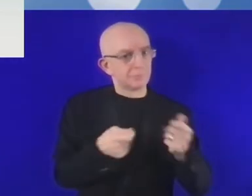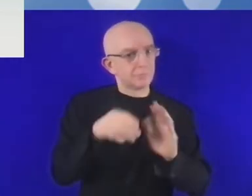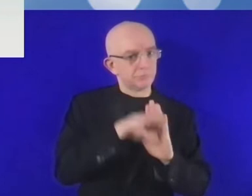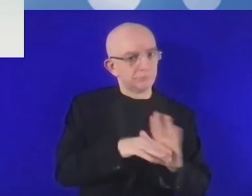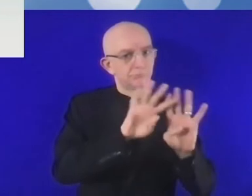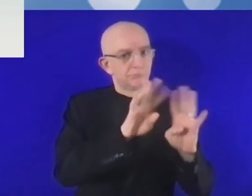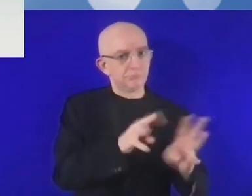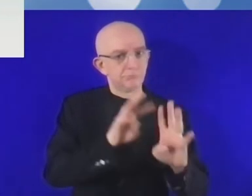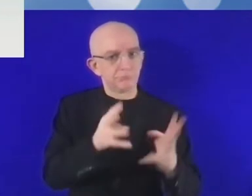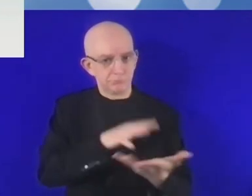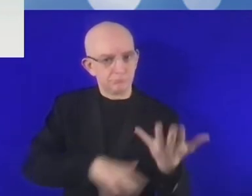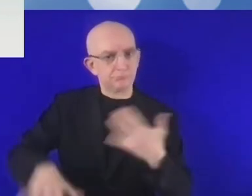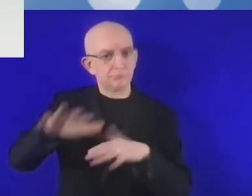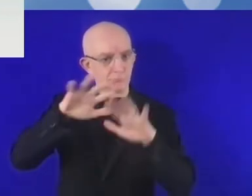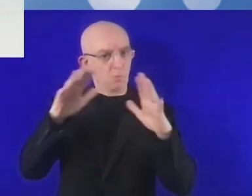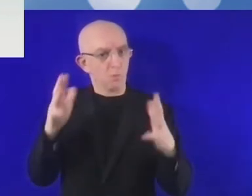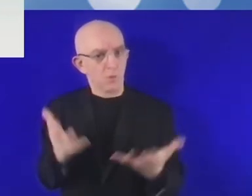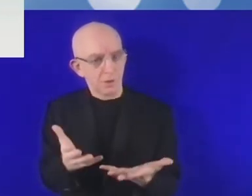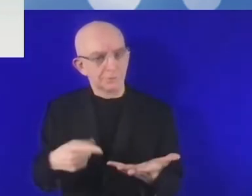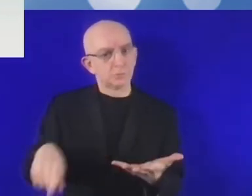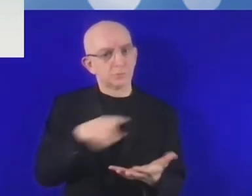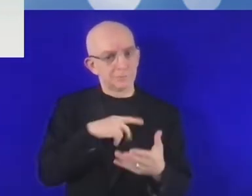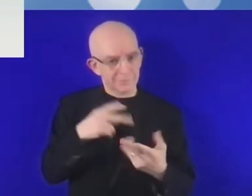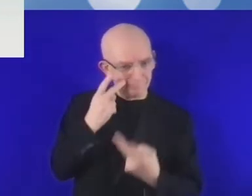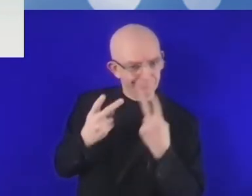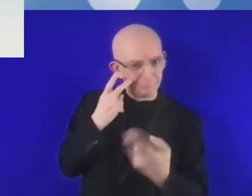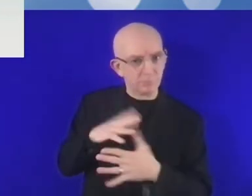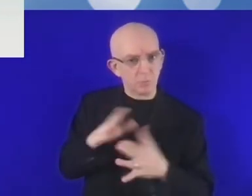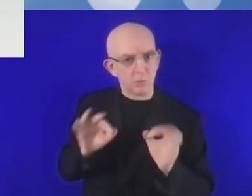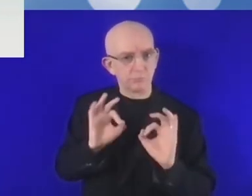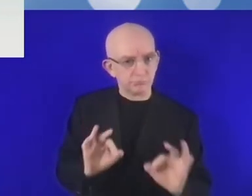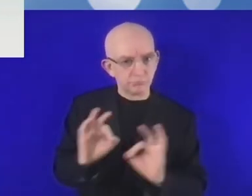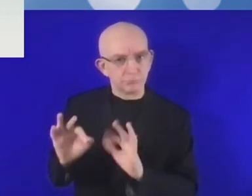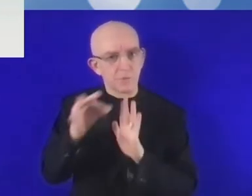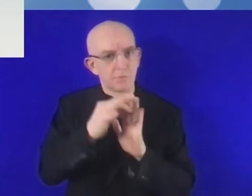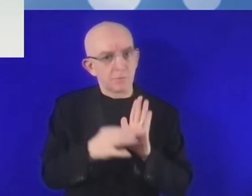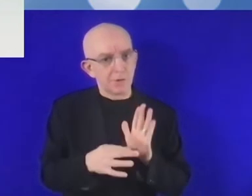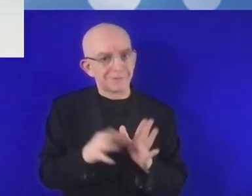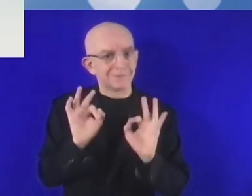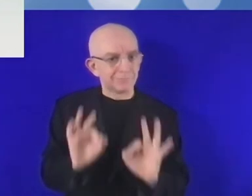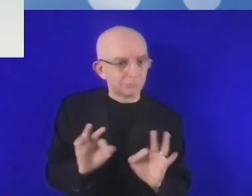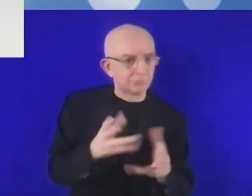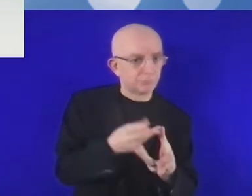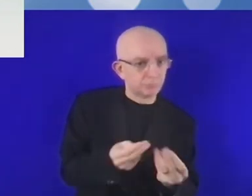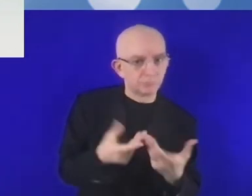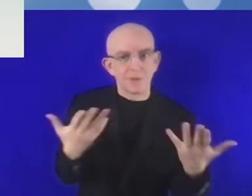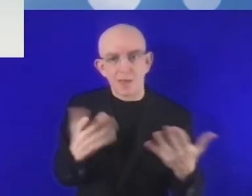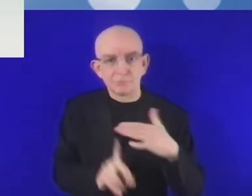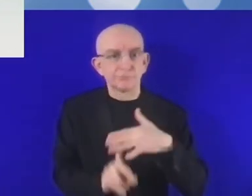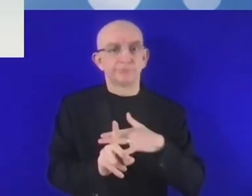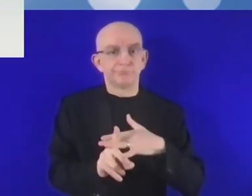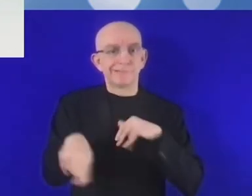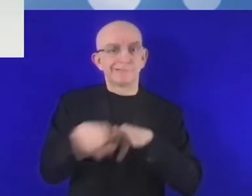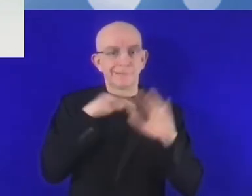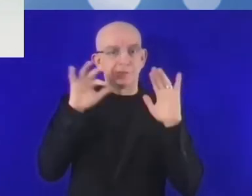والقوانين يتم الآن خلقها وإنشاؤها من أجل ذلك. إن المقررين في هذا